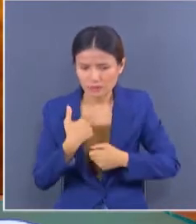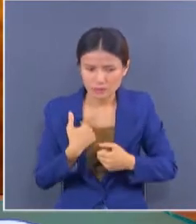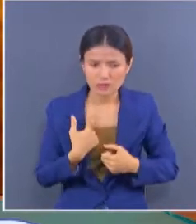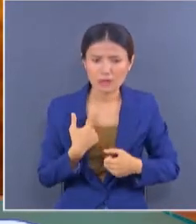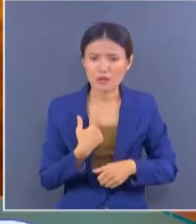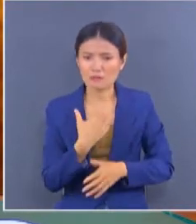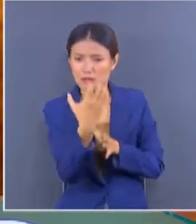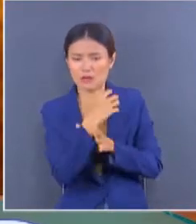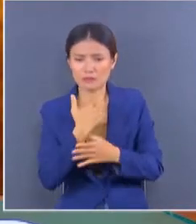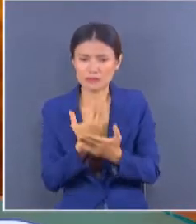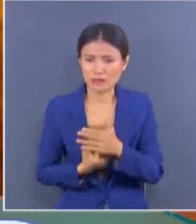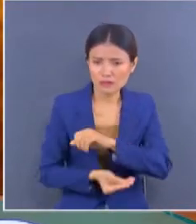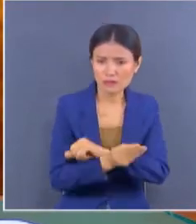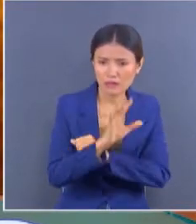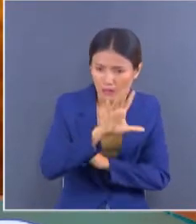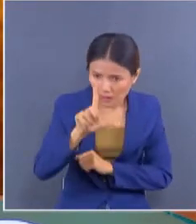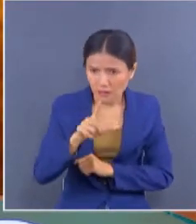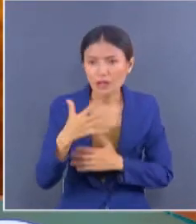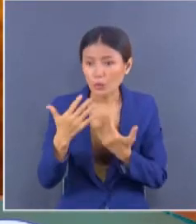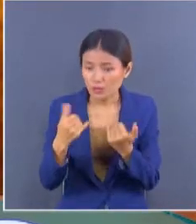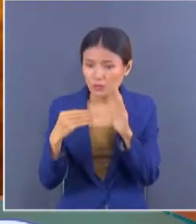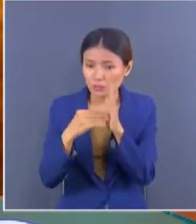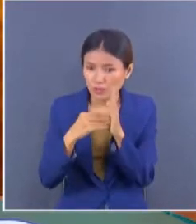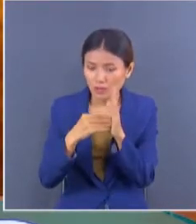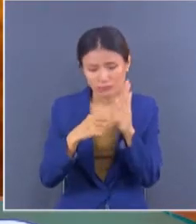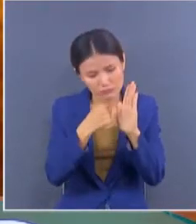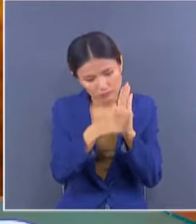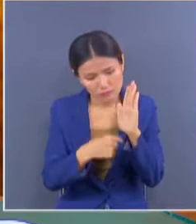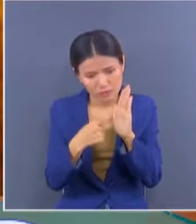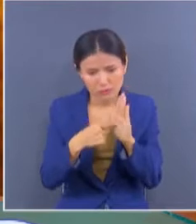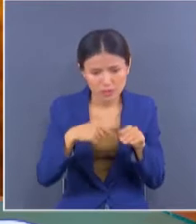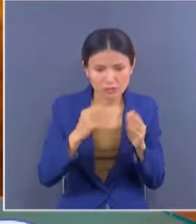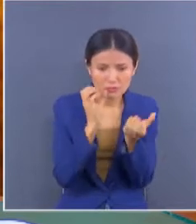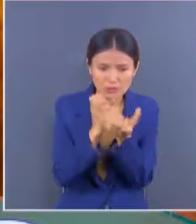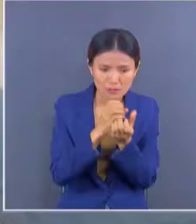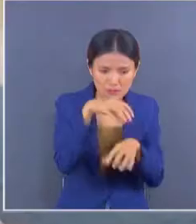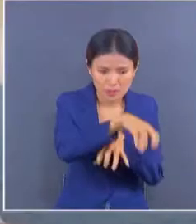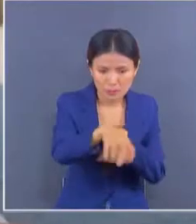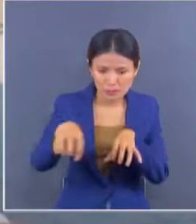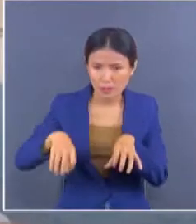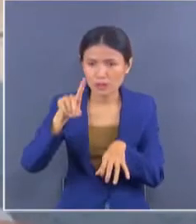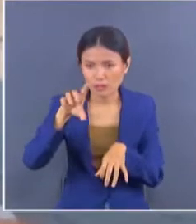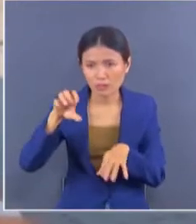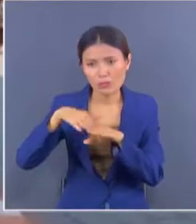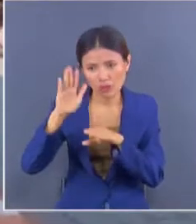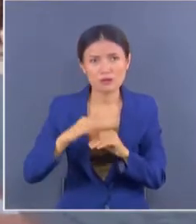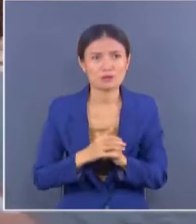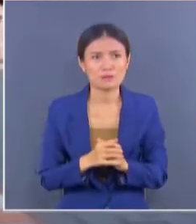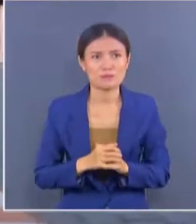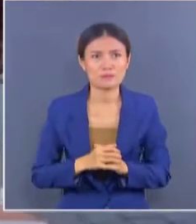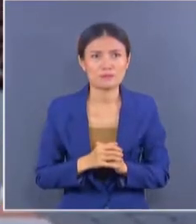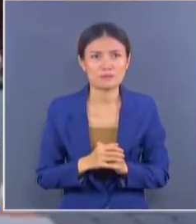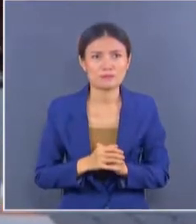ครและปริมณฑลยังมีบ่อนการพนันอยู่อีกกว่า100แห่งด้วยกันครับตัวเลขคุณผู้ชมฟังไม่ผิด